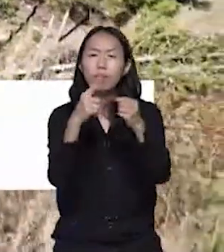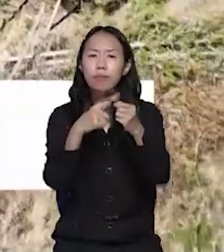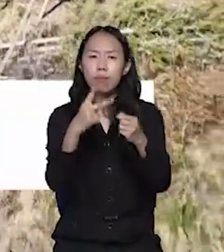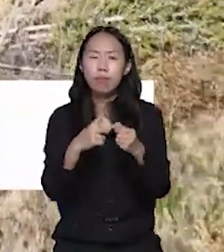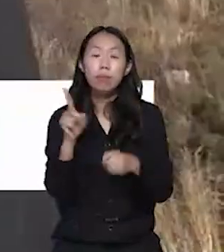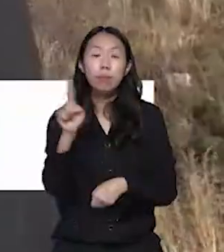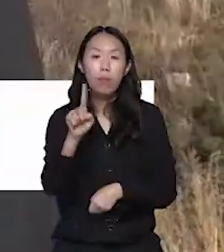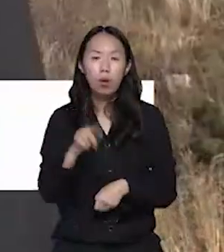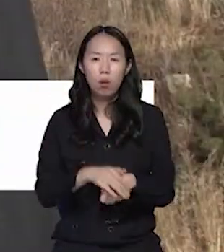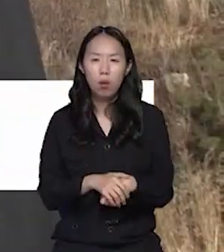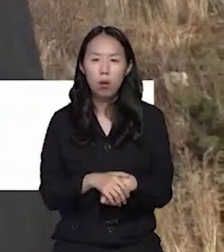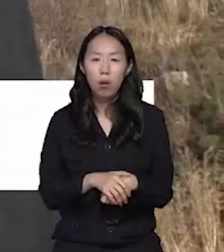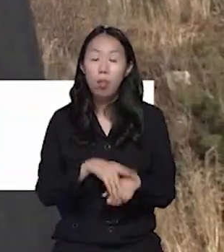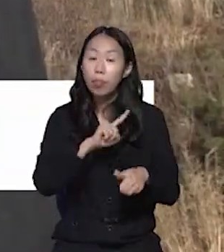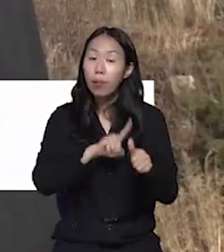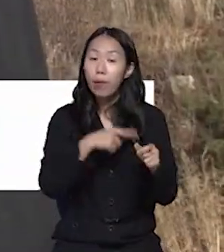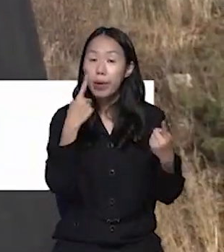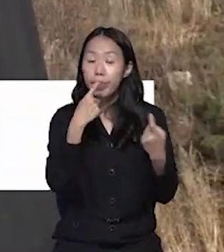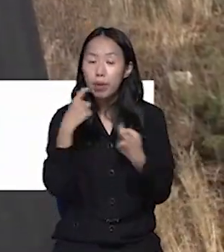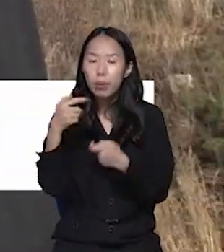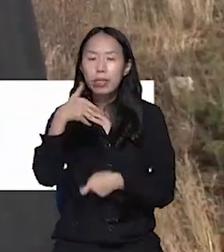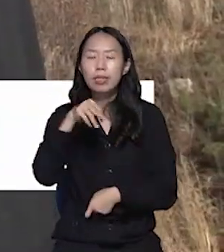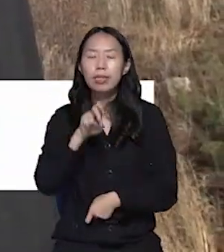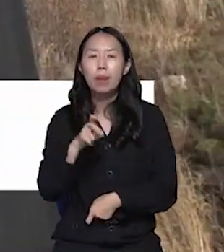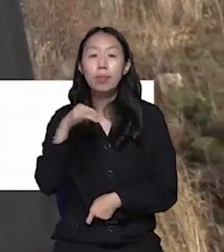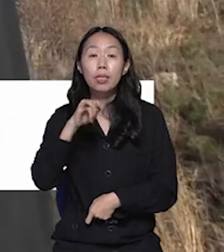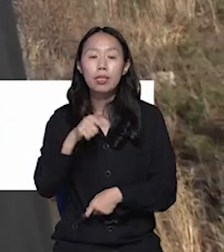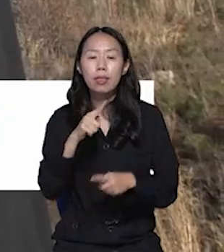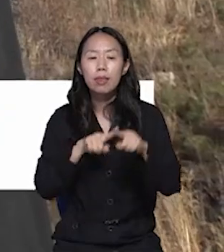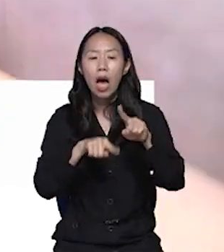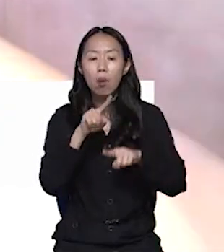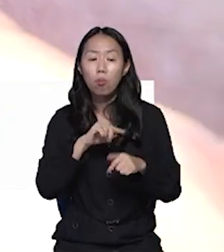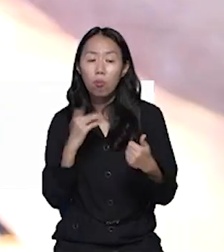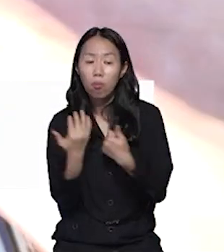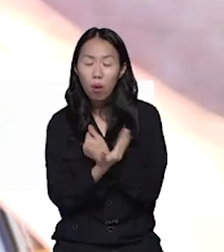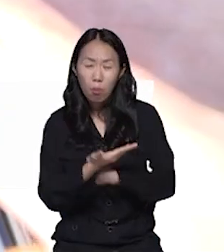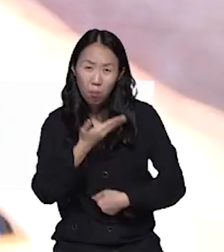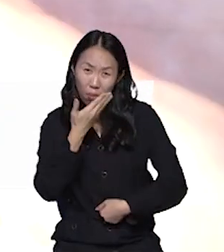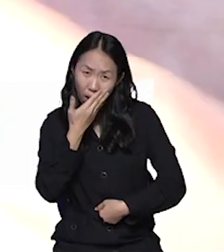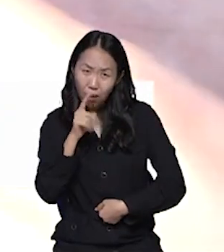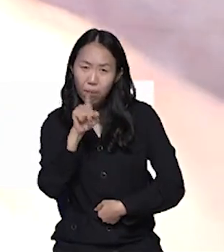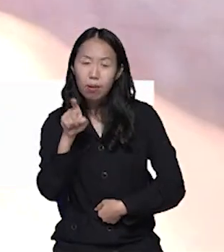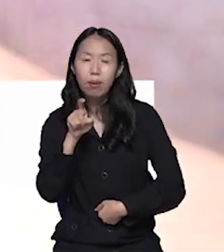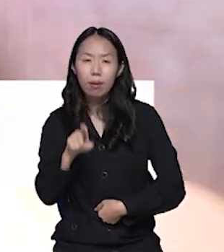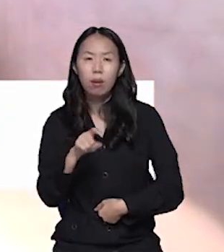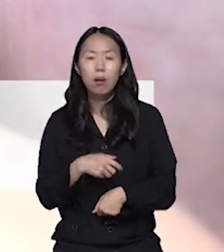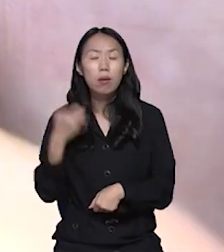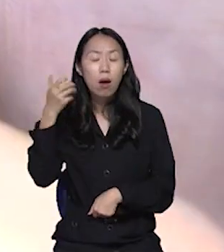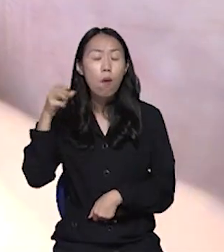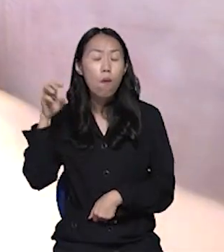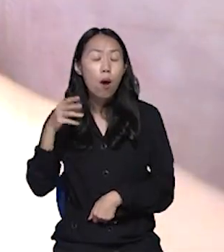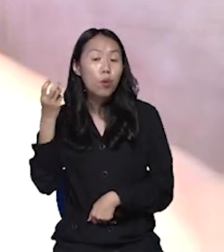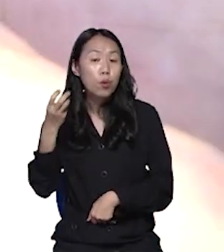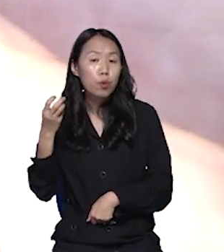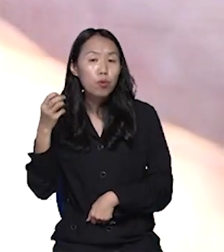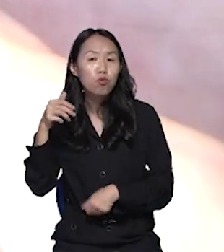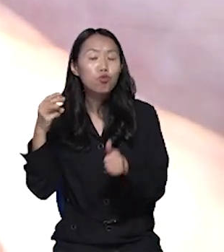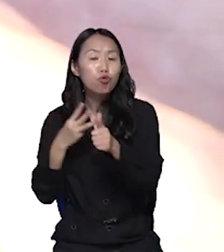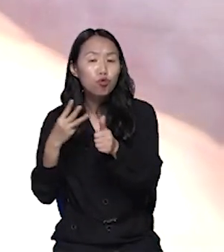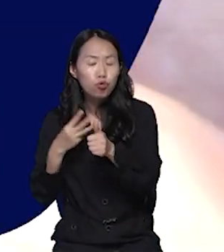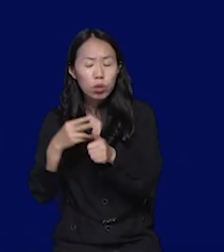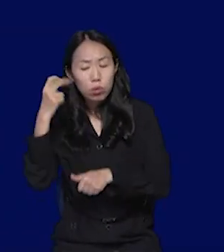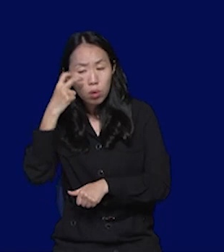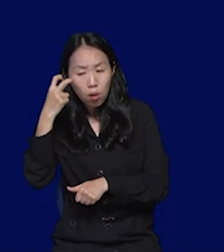가지입니다 우선 천연 기념물인 참식나무 자생지를 보호할 수 있는지 여부입니다 영광군이 지난 2006년 실시한